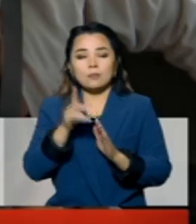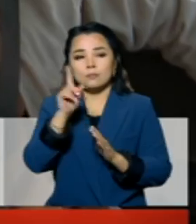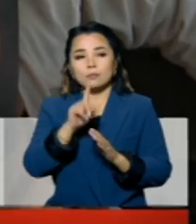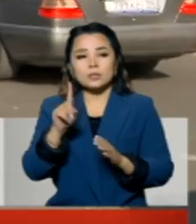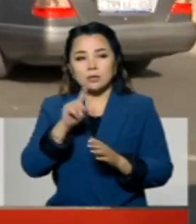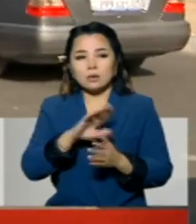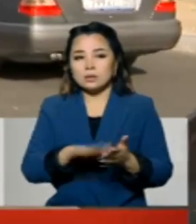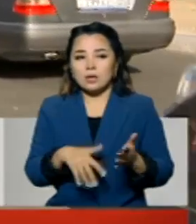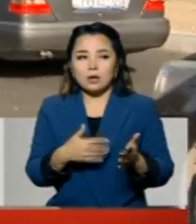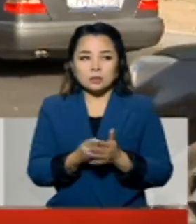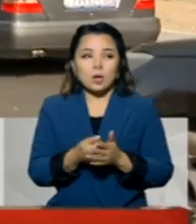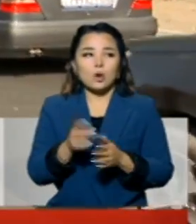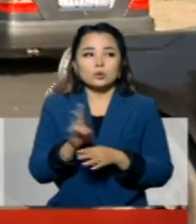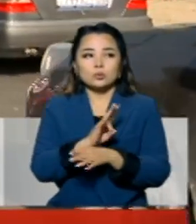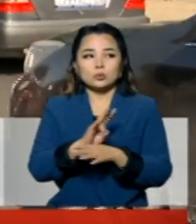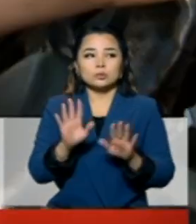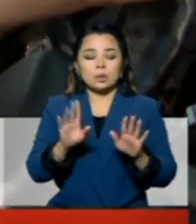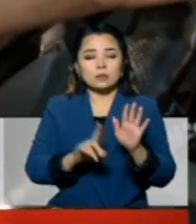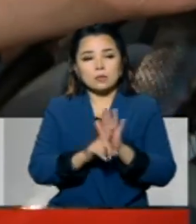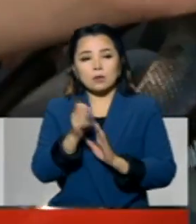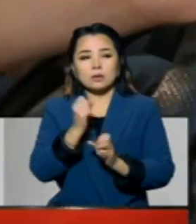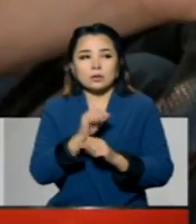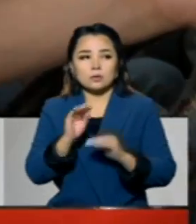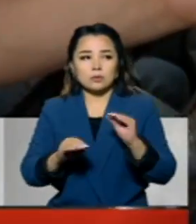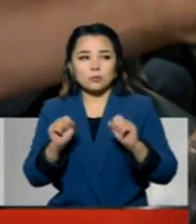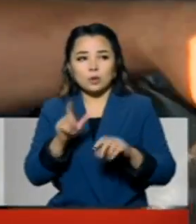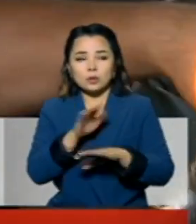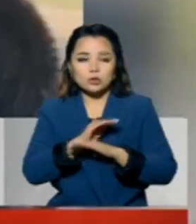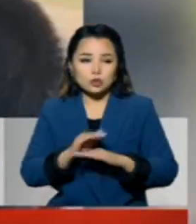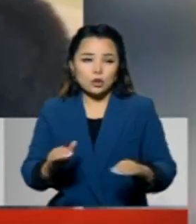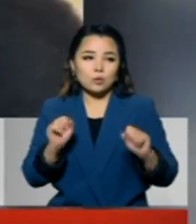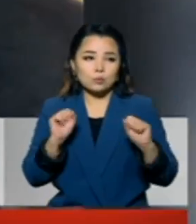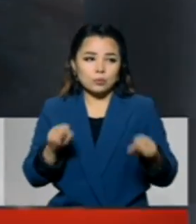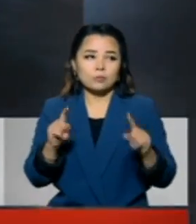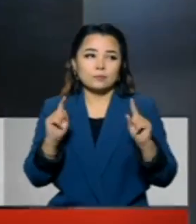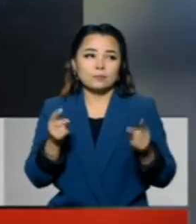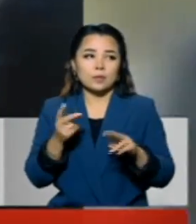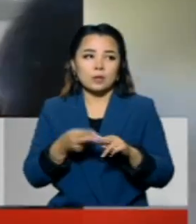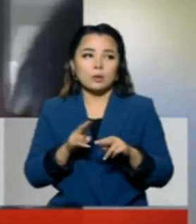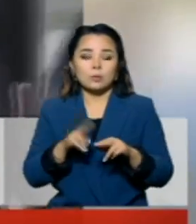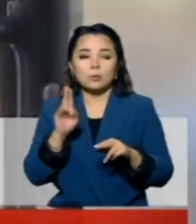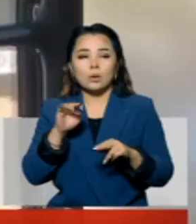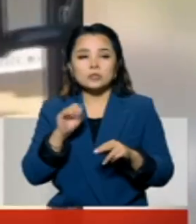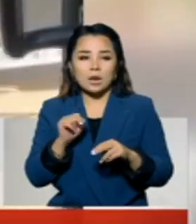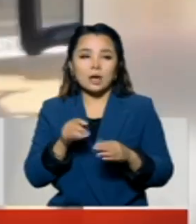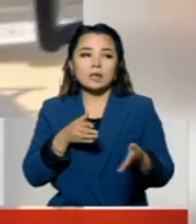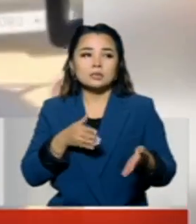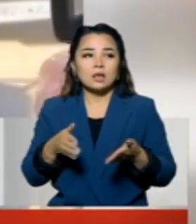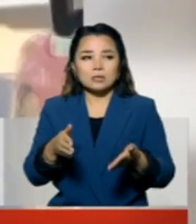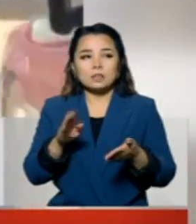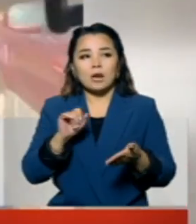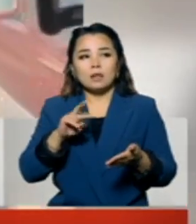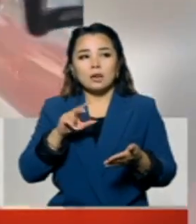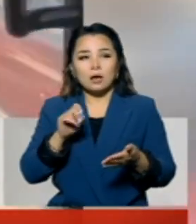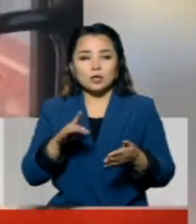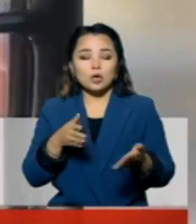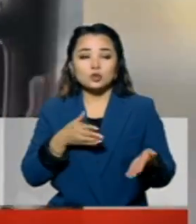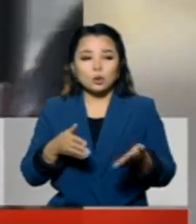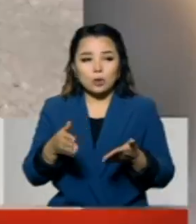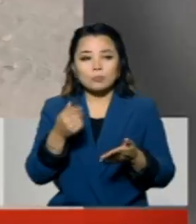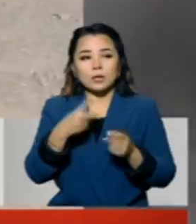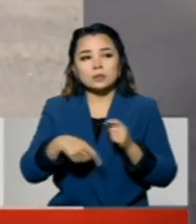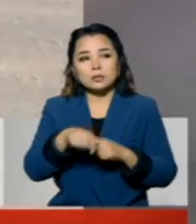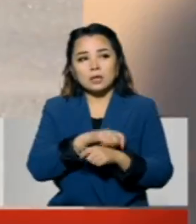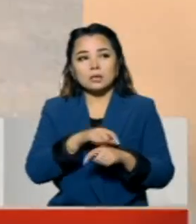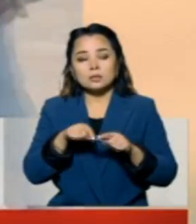бері тұрмыз ғой. Түнде қара бастау керек. Ел жоқта кішкене. Құлжа трактының жабылуына байланысты Талғар тас жолында бүгін бірнеше